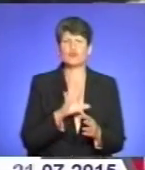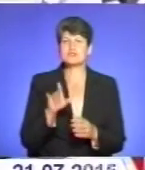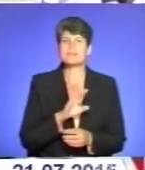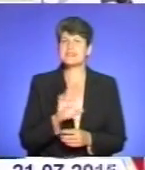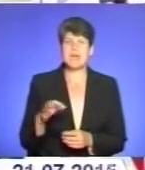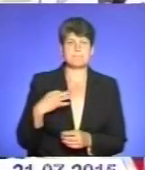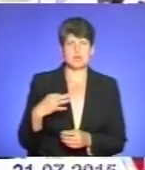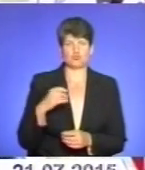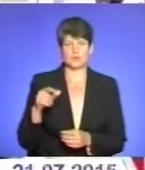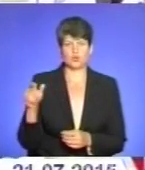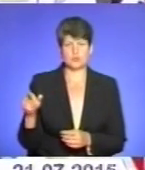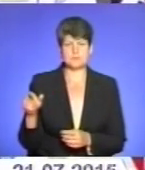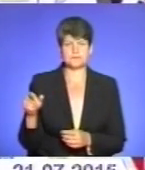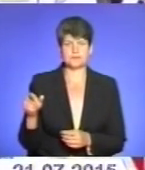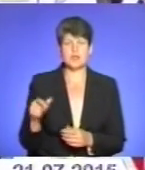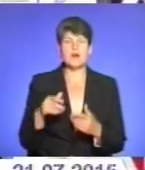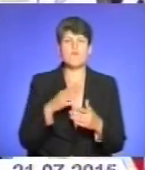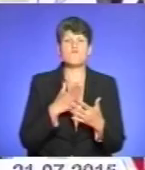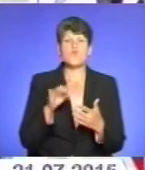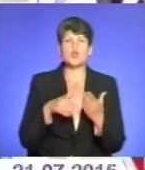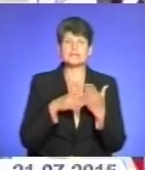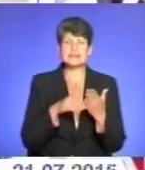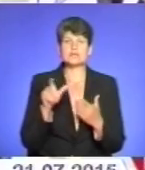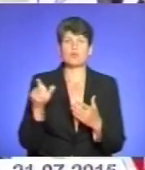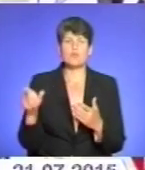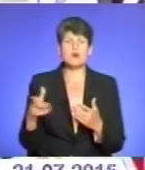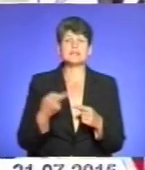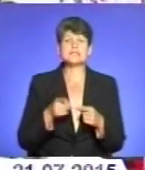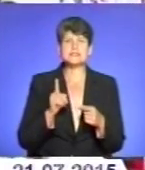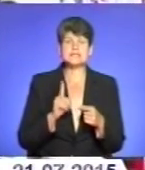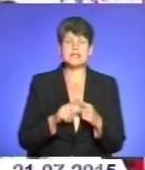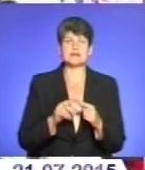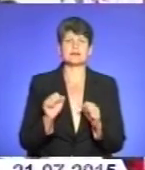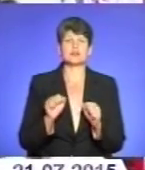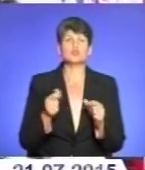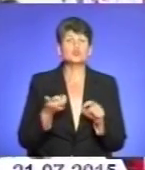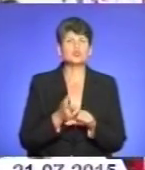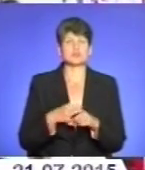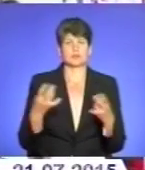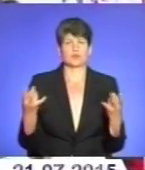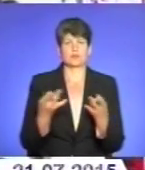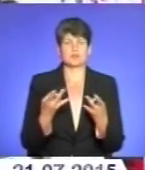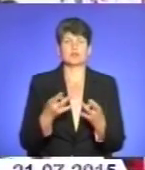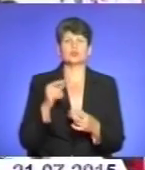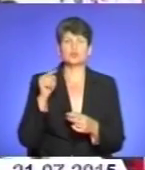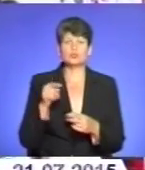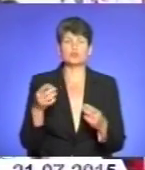людей. Волонтерська допомога українським воякам на сході країни, де вони боронять державу від агресора, вкрай необхідна. Саме тому